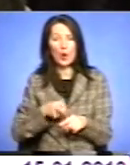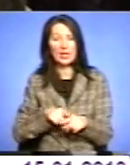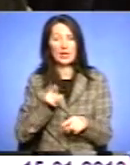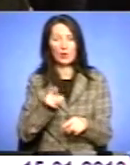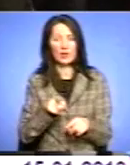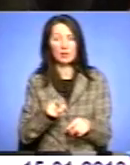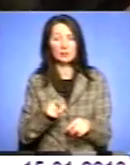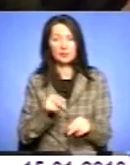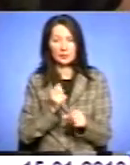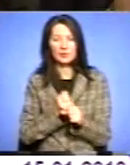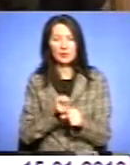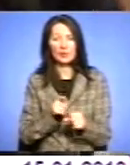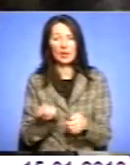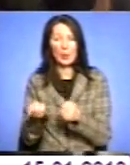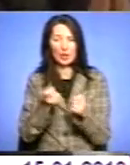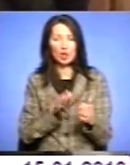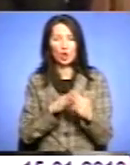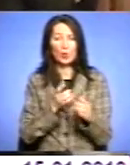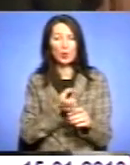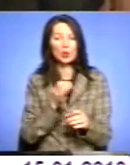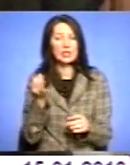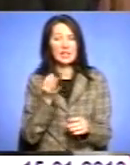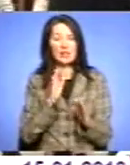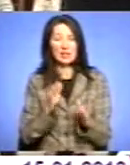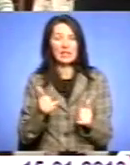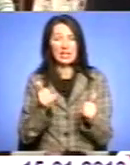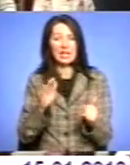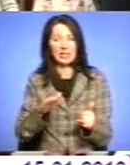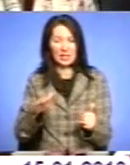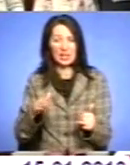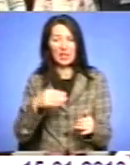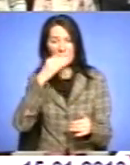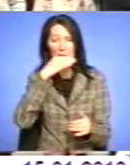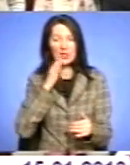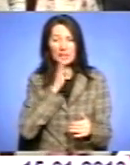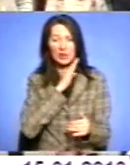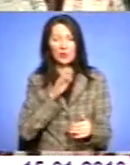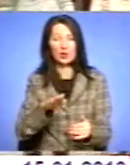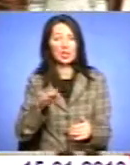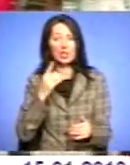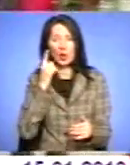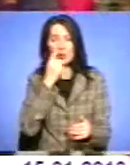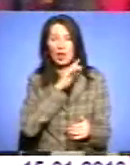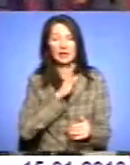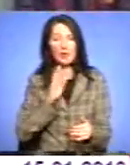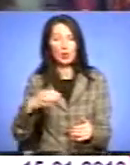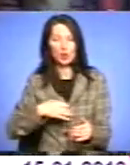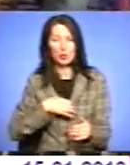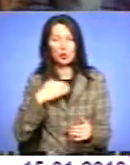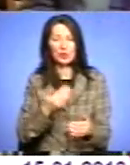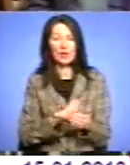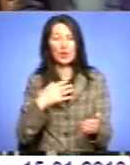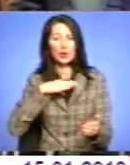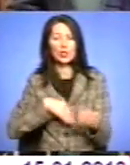приносить додому, дуже цікаві і не тільки для дитини, а й для батьків. У дитячих очах не було ні краплі смутку. Вони від душі раділи